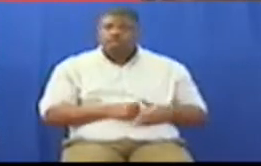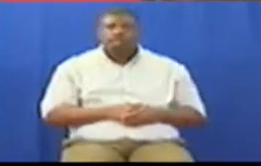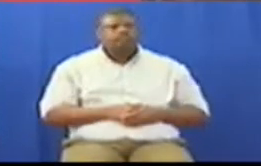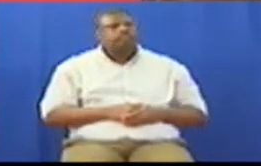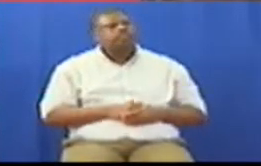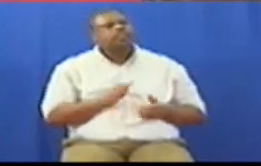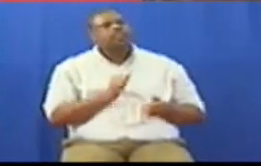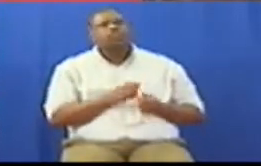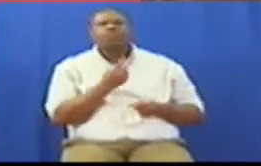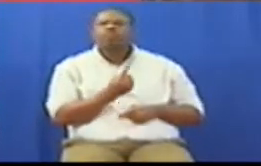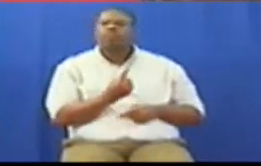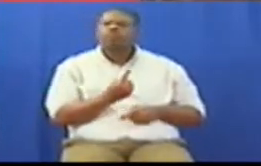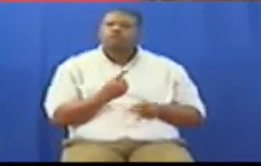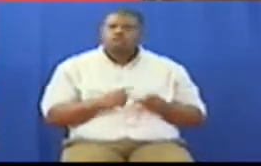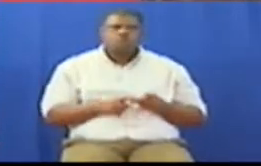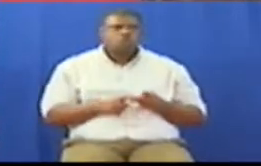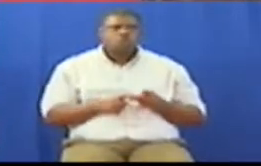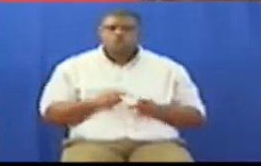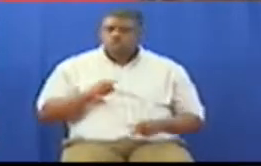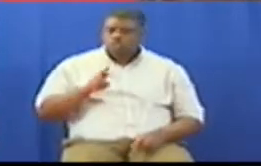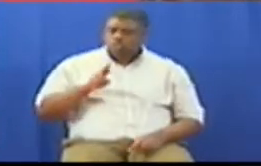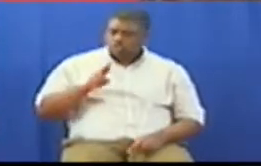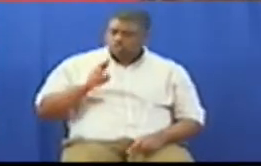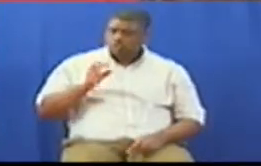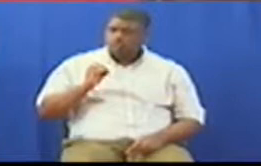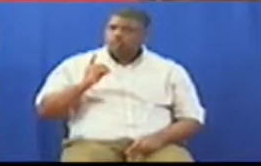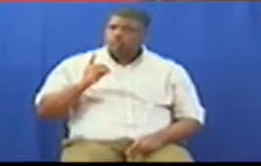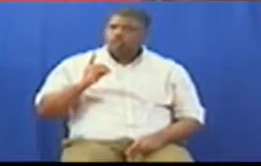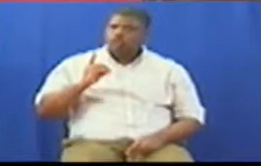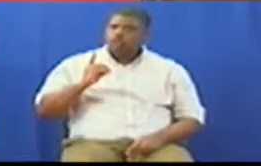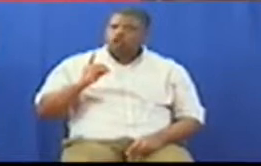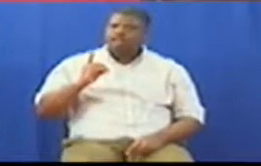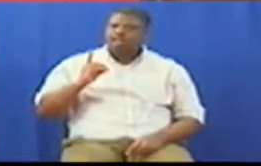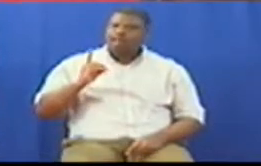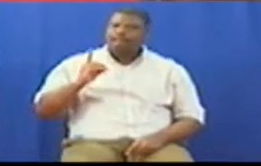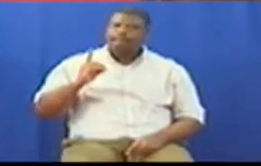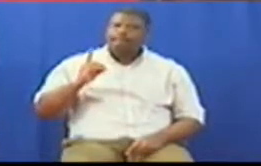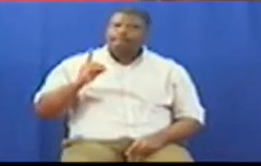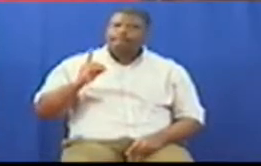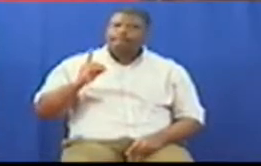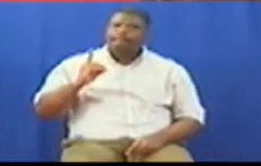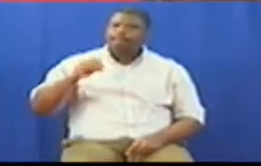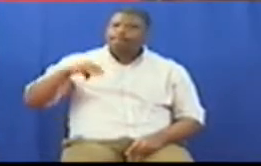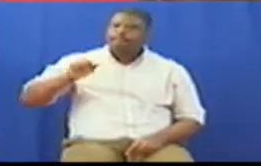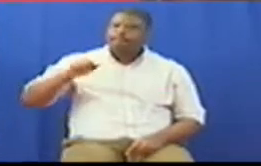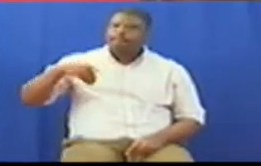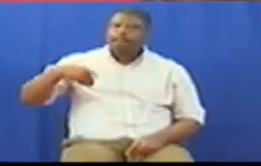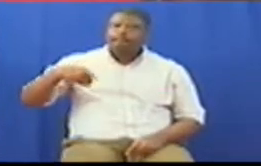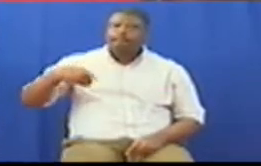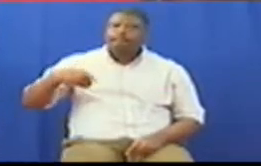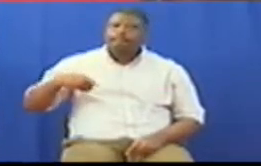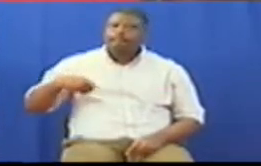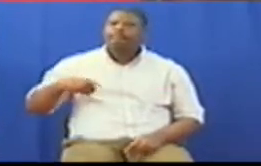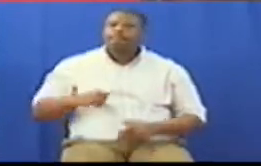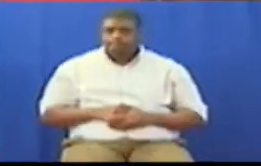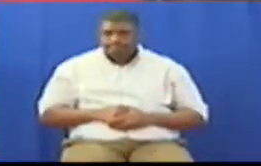kinaitwa roadmap ambacho amekiongelea waziri kwenye kamati, na pia blueprint, lakini ni vizuri